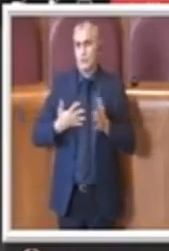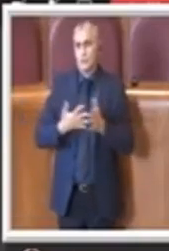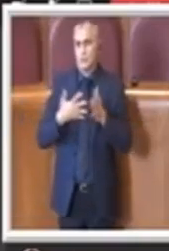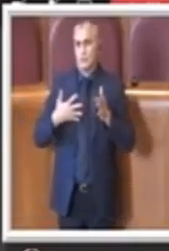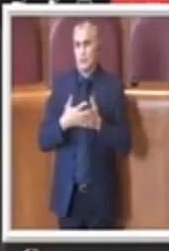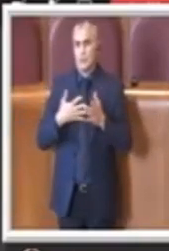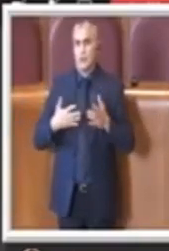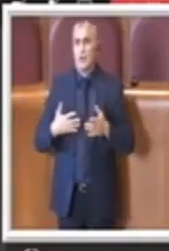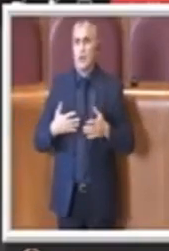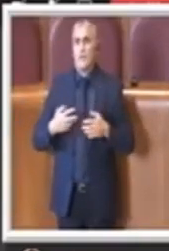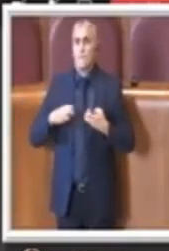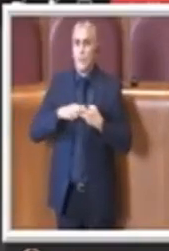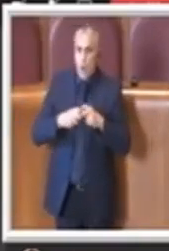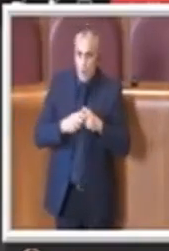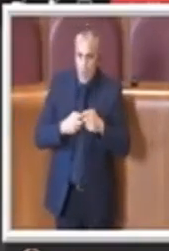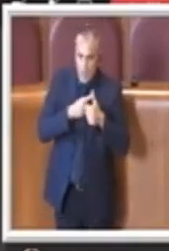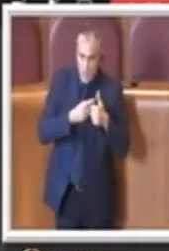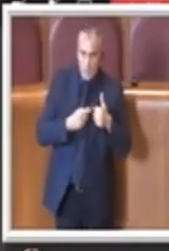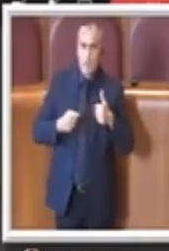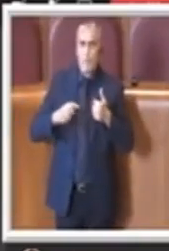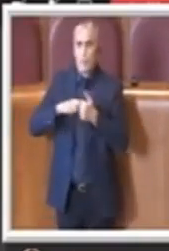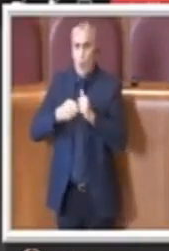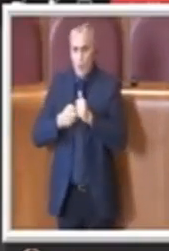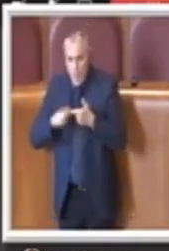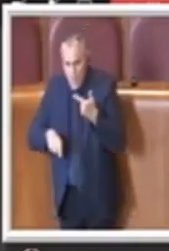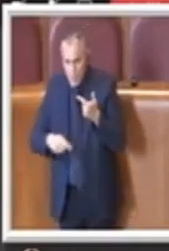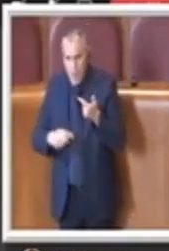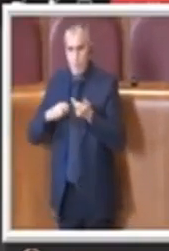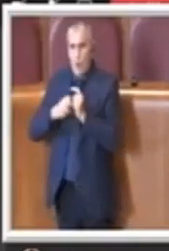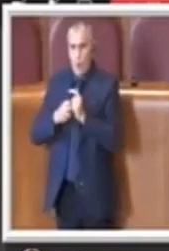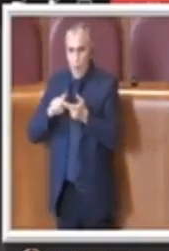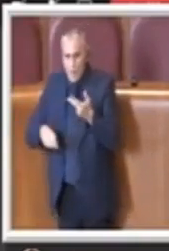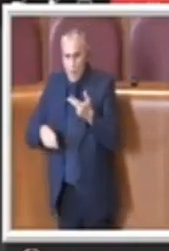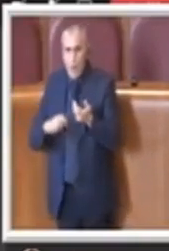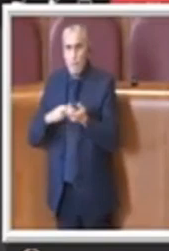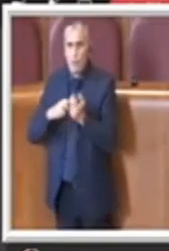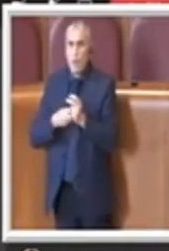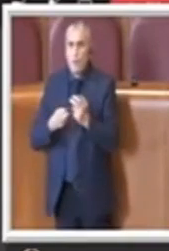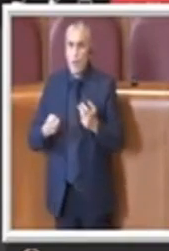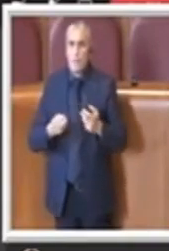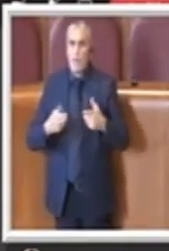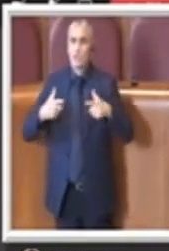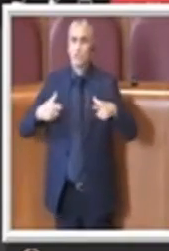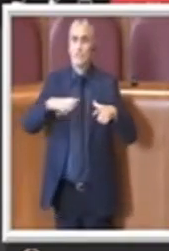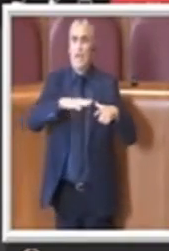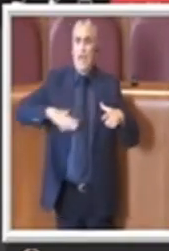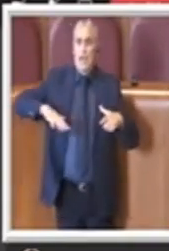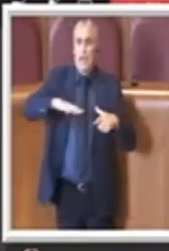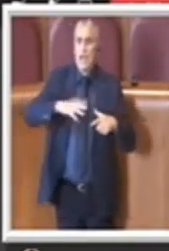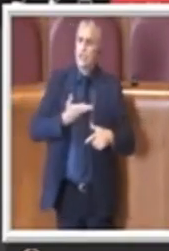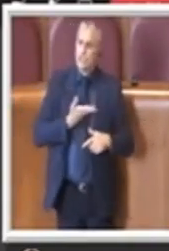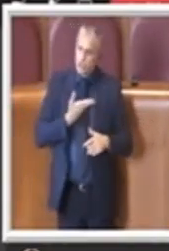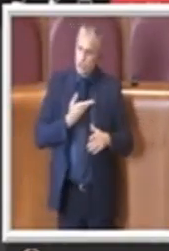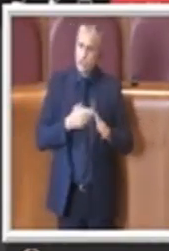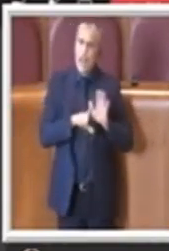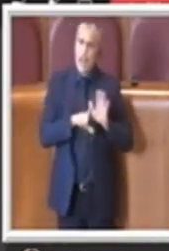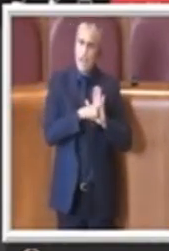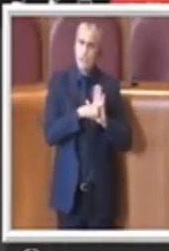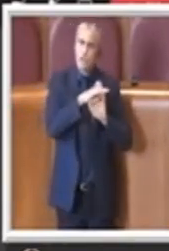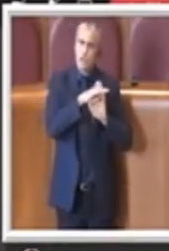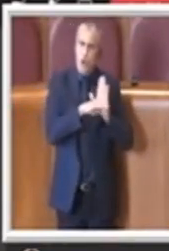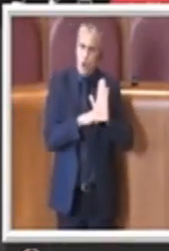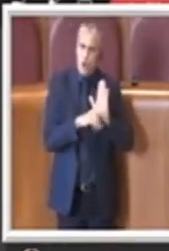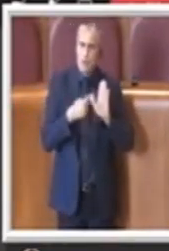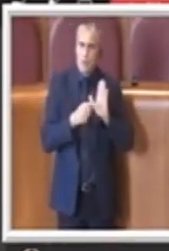urbanistici uno sopra l'altro e ci sono una normativa per la realizzazione degli impianti